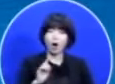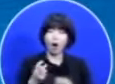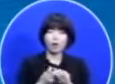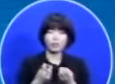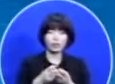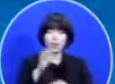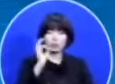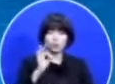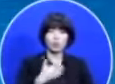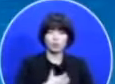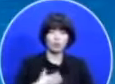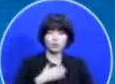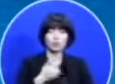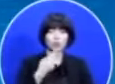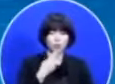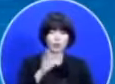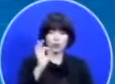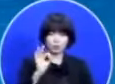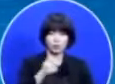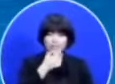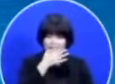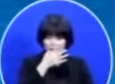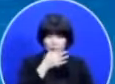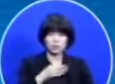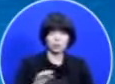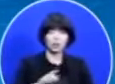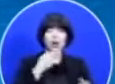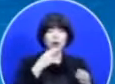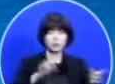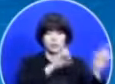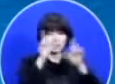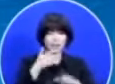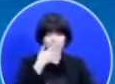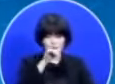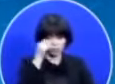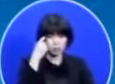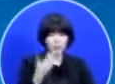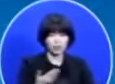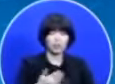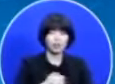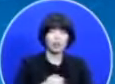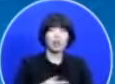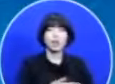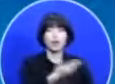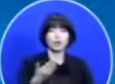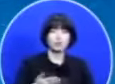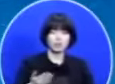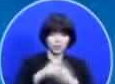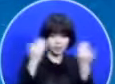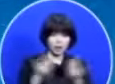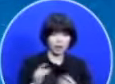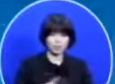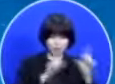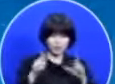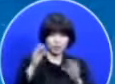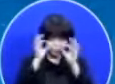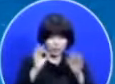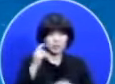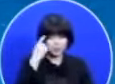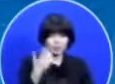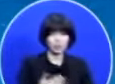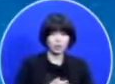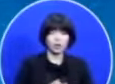안하고 돈 욕심 없이 살 수 있냐 날입니다 여러분이 다 사라 보셨지 않아요 돈이